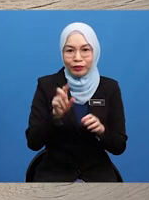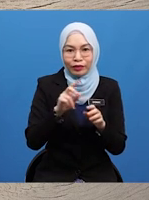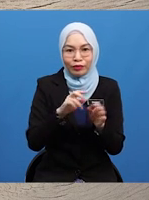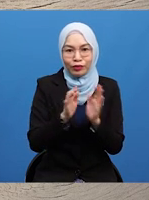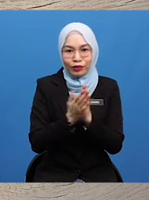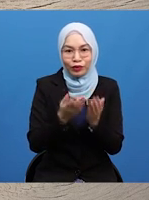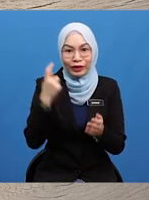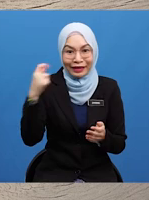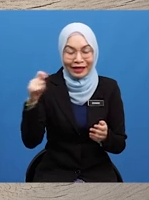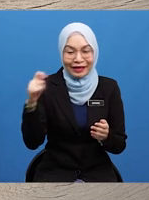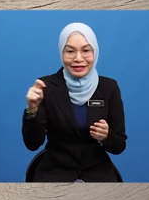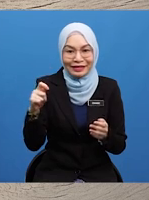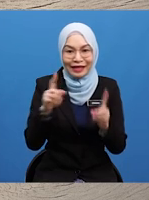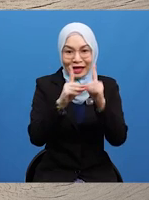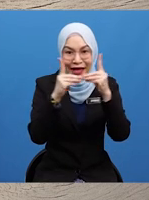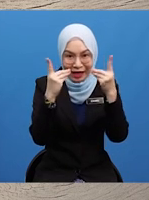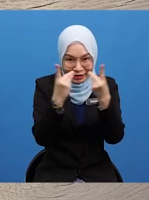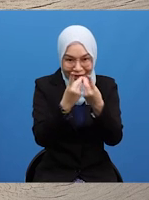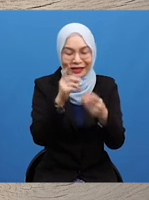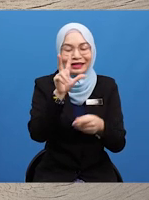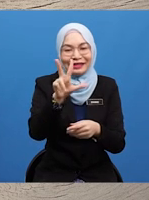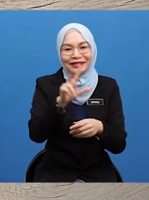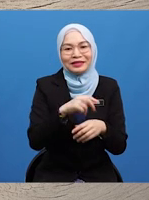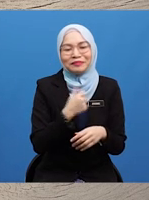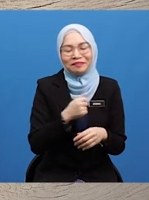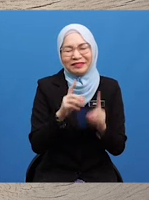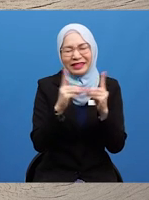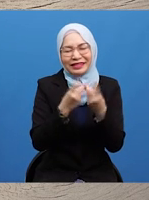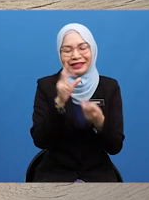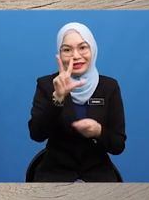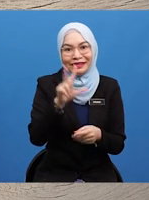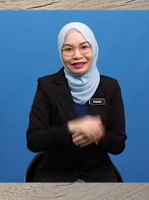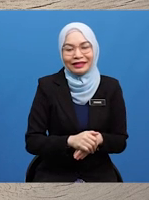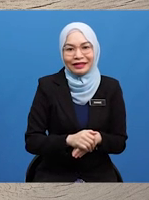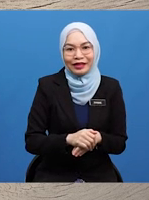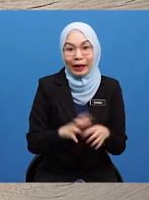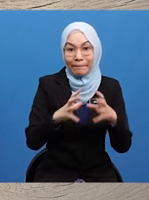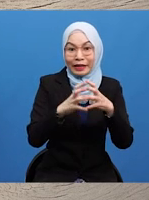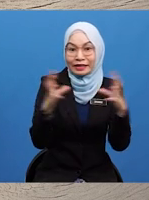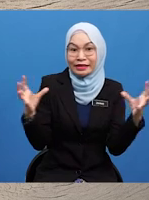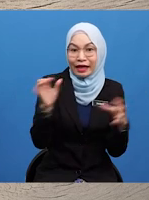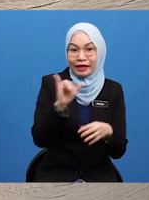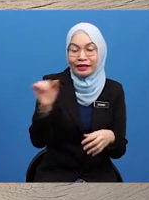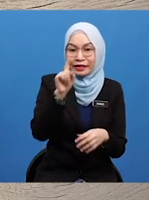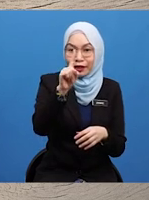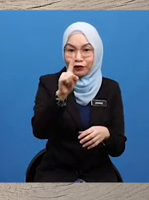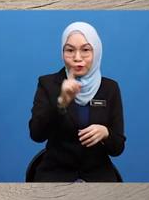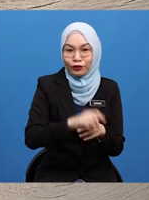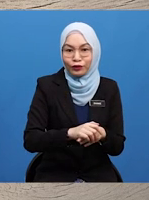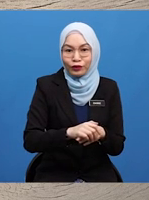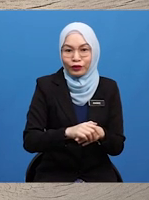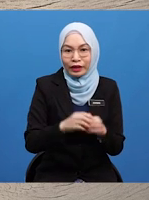ialah besarnya sesuatu ruang yang dipenuhi oleh sesuatu